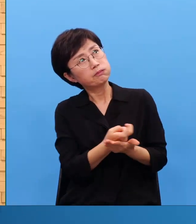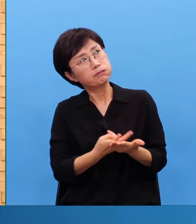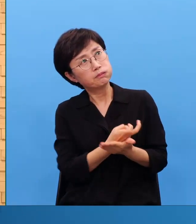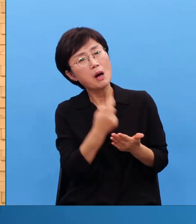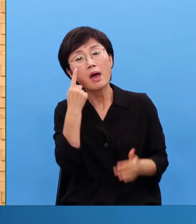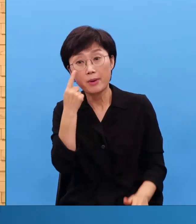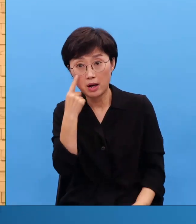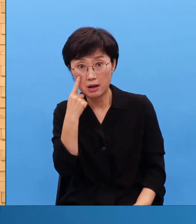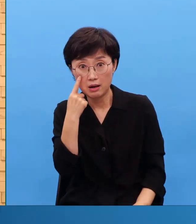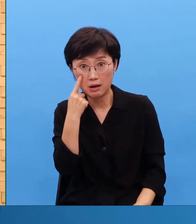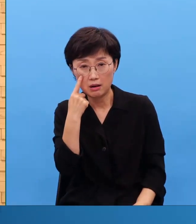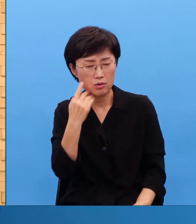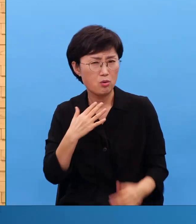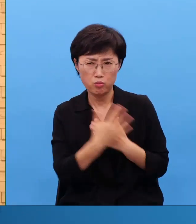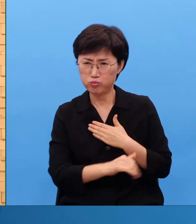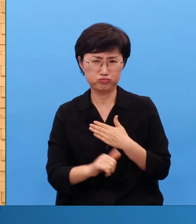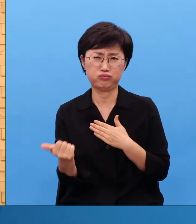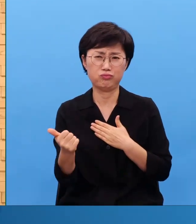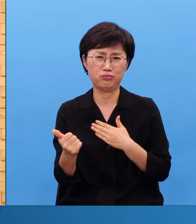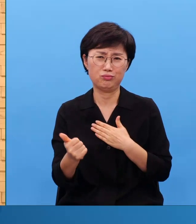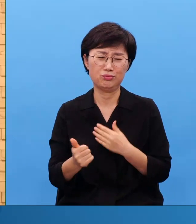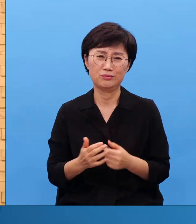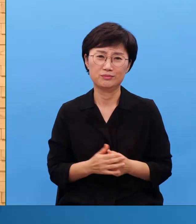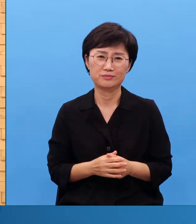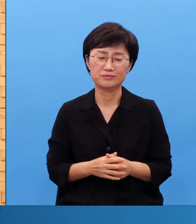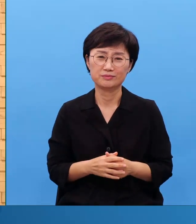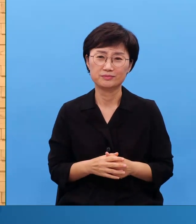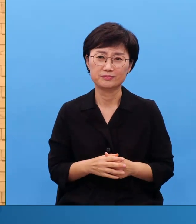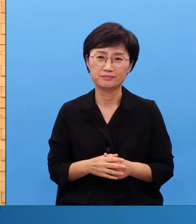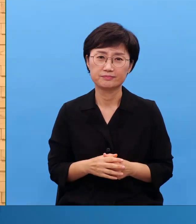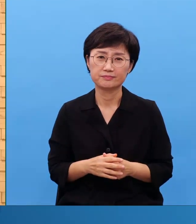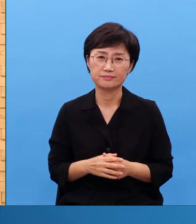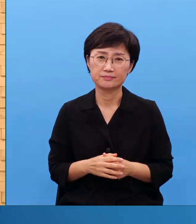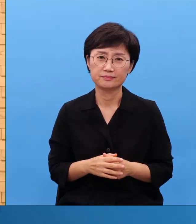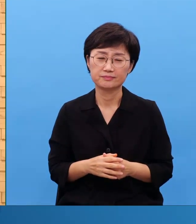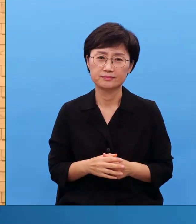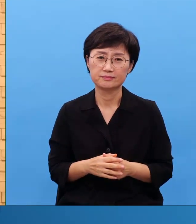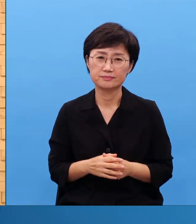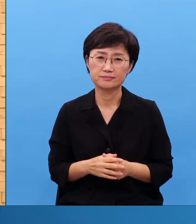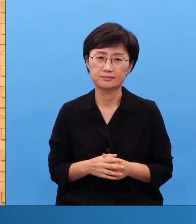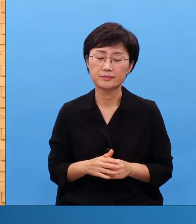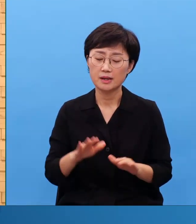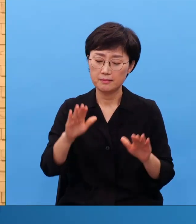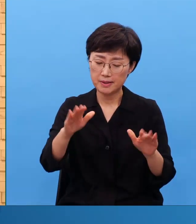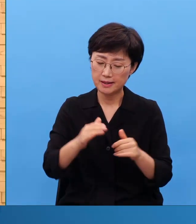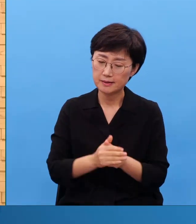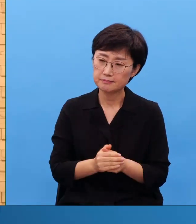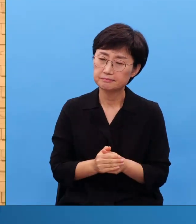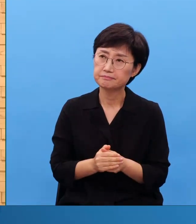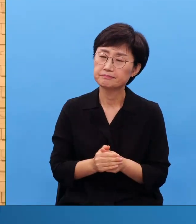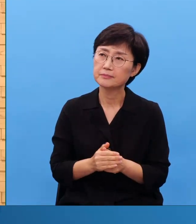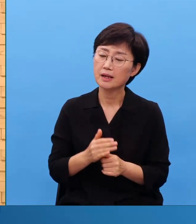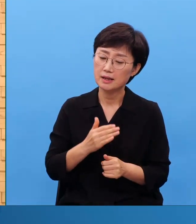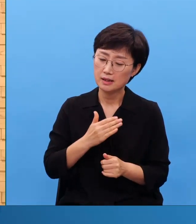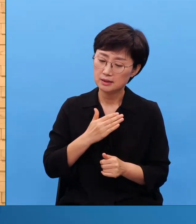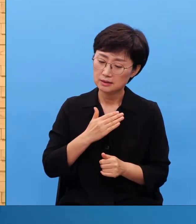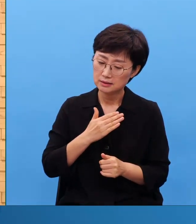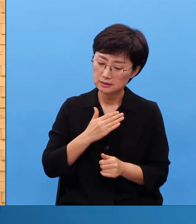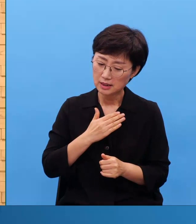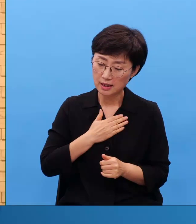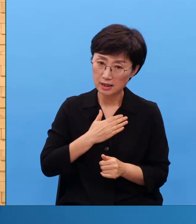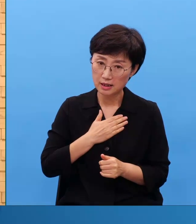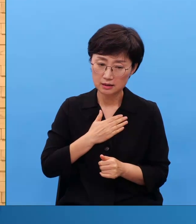something all night long and you're in shock all night long, one day you will perish. 나에게 그냥 믿으라가